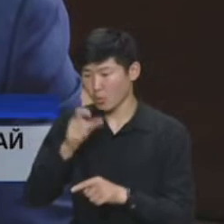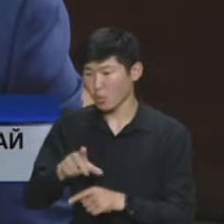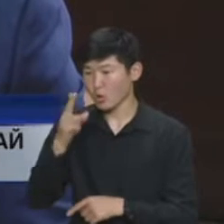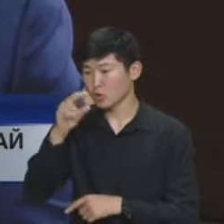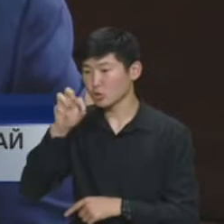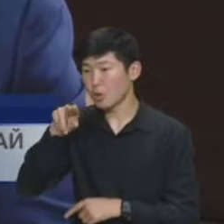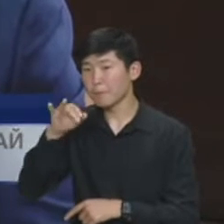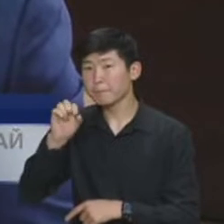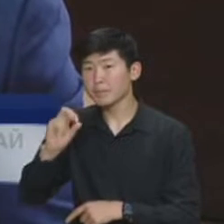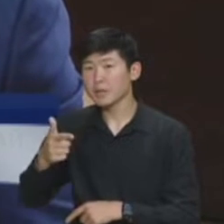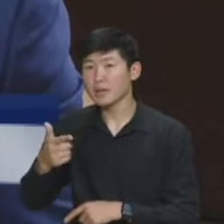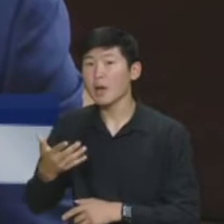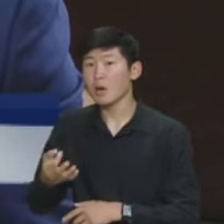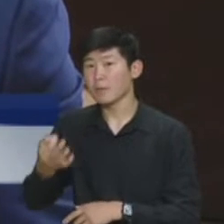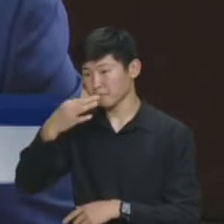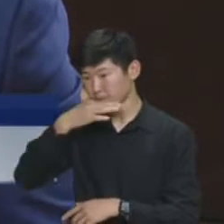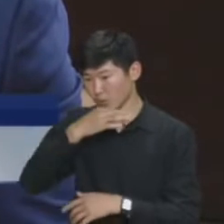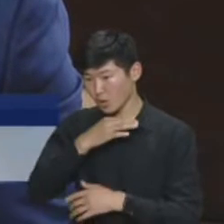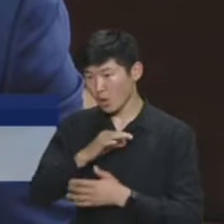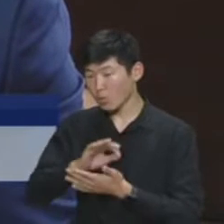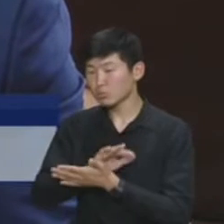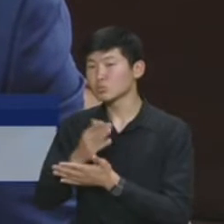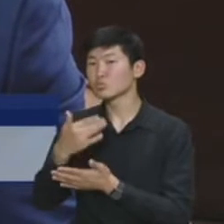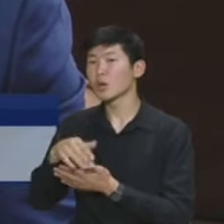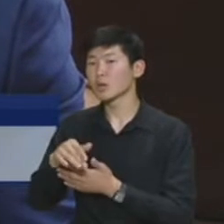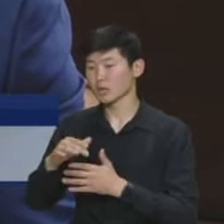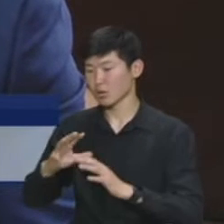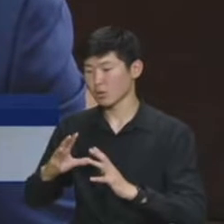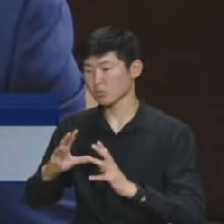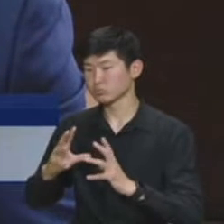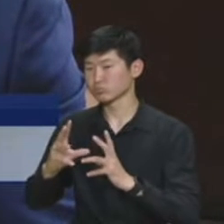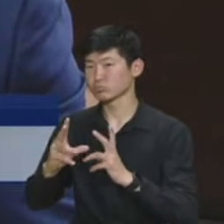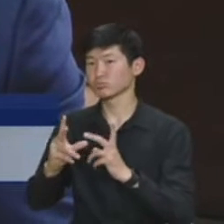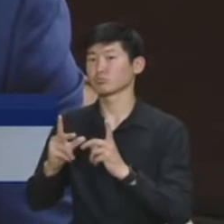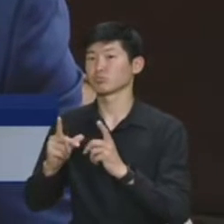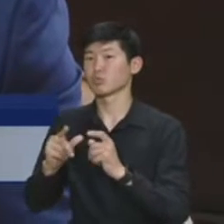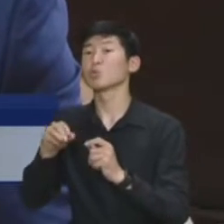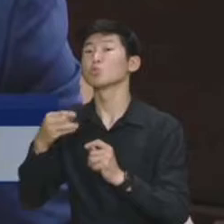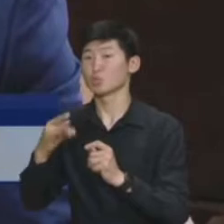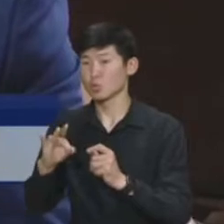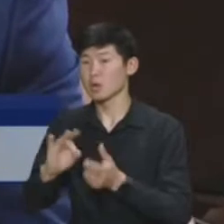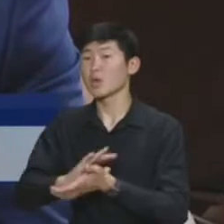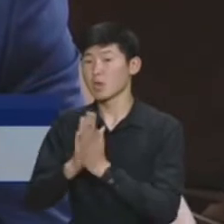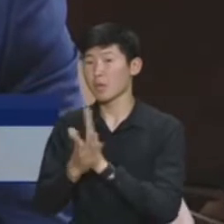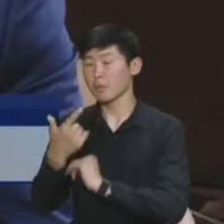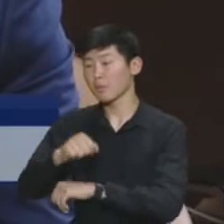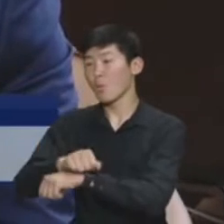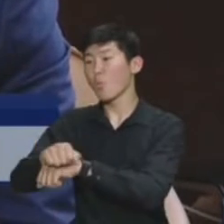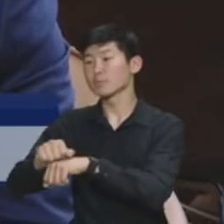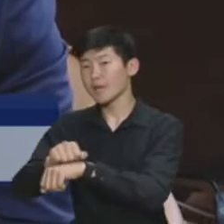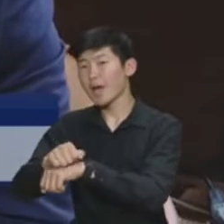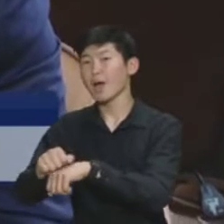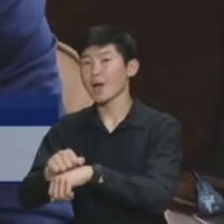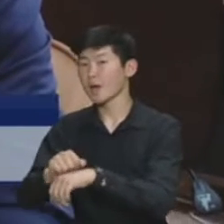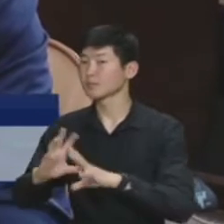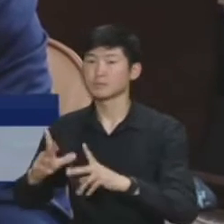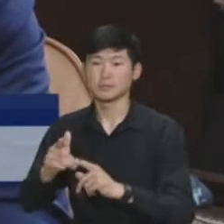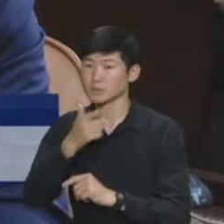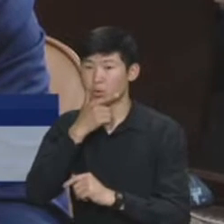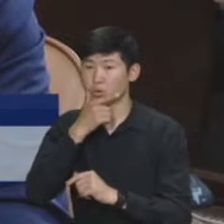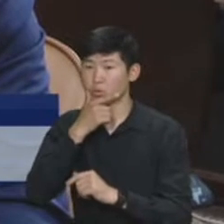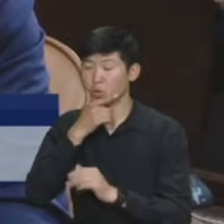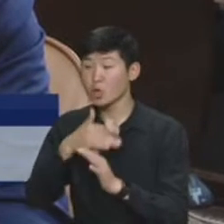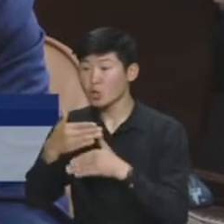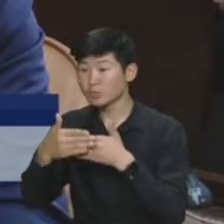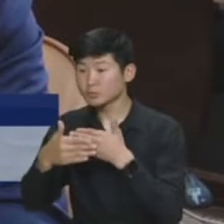одоо допинг хийвэл тухайн богино хугацаанд бол сэргэлт авна. Энэ бол ойлгомжтой. Гэхдээ урт хугацаанд болон богино дунд хугацаанд бол бүр